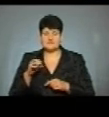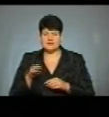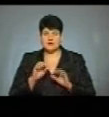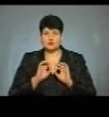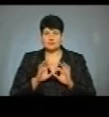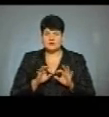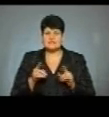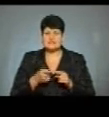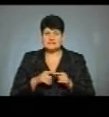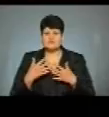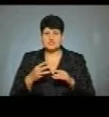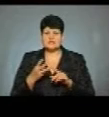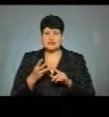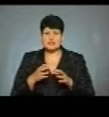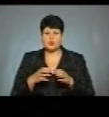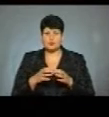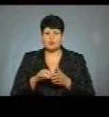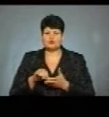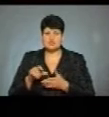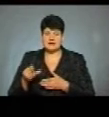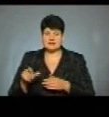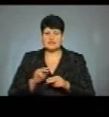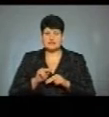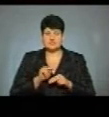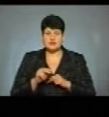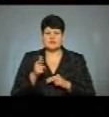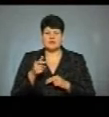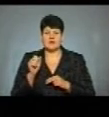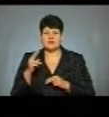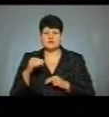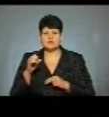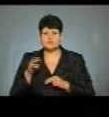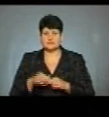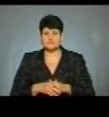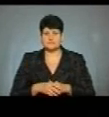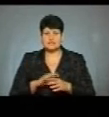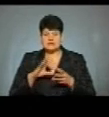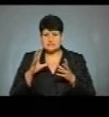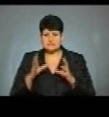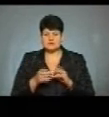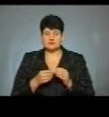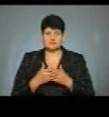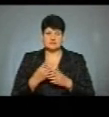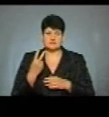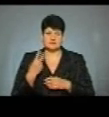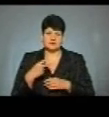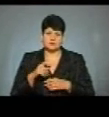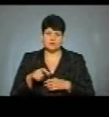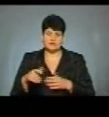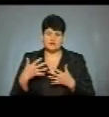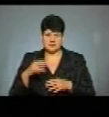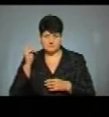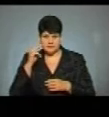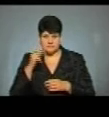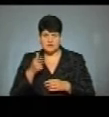розповідає, це вже третя група учасників, яких навчають гаджетознавству. Загалом вже десь 20 людей, які вже